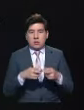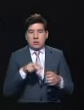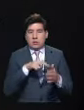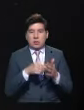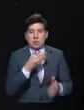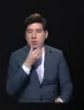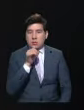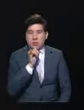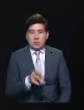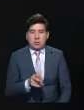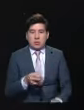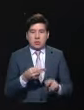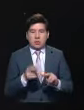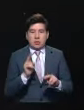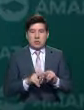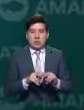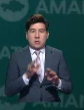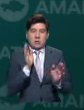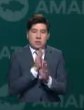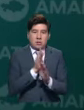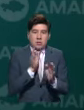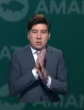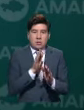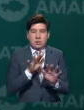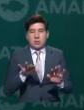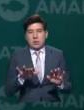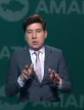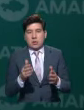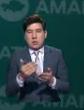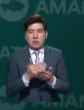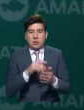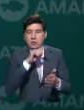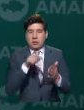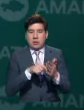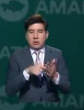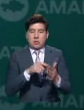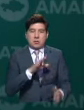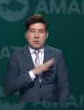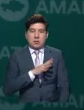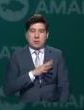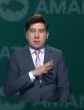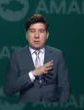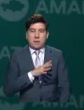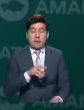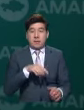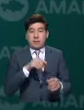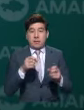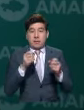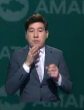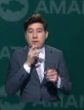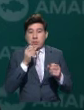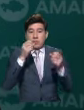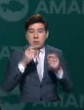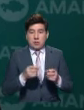болмайды. Мына шет ауданның экологиялық жағдайы бойынша сұрақтарын қойған болатын. Соған уақытысында тыңғылықты